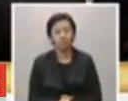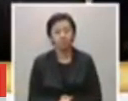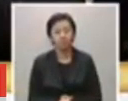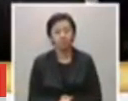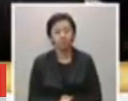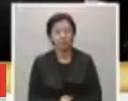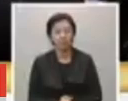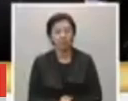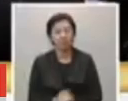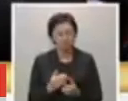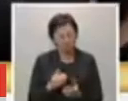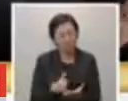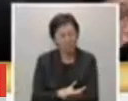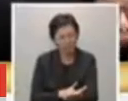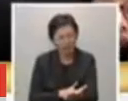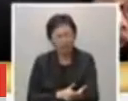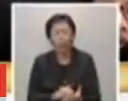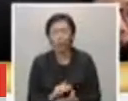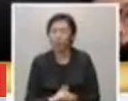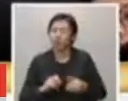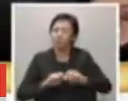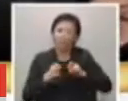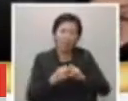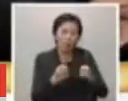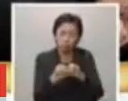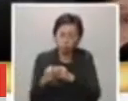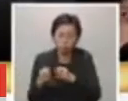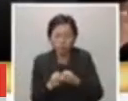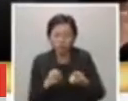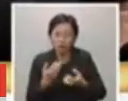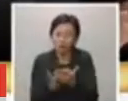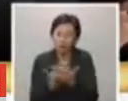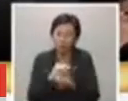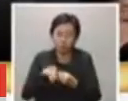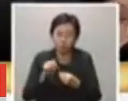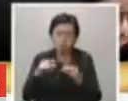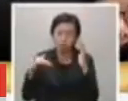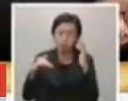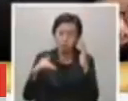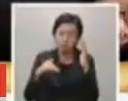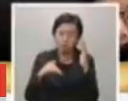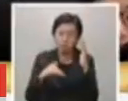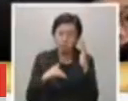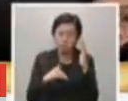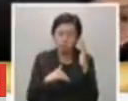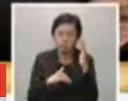มันจะมอดอีกนานครับมันจะร้อนมันจะตกต่ำไปอีกนาน